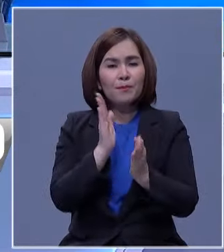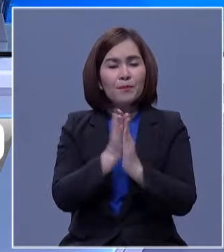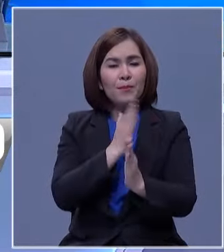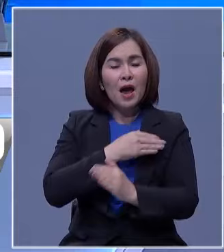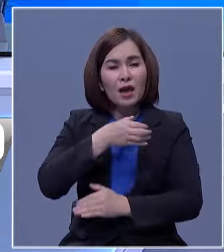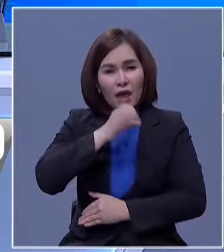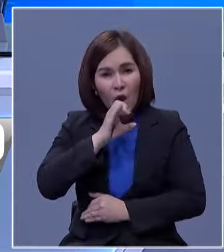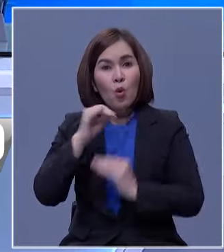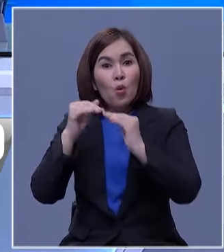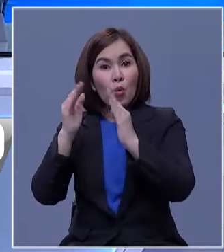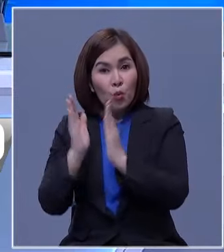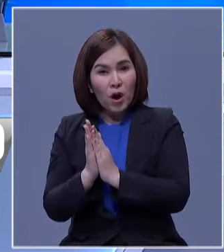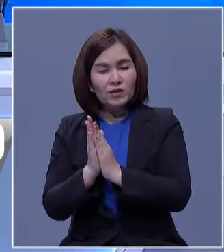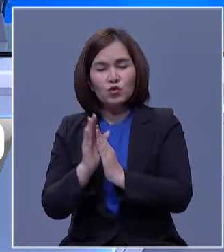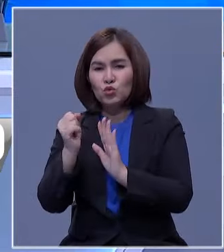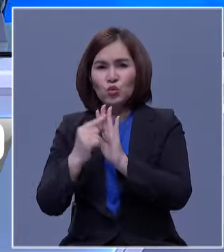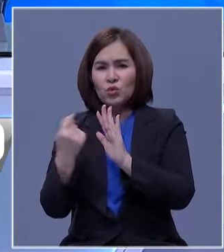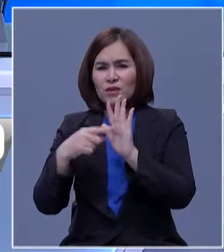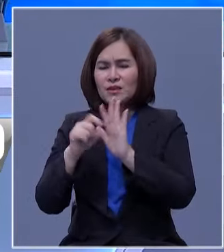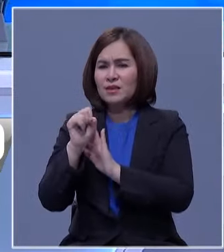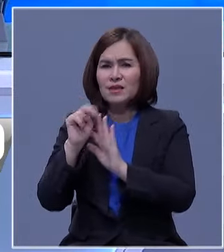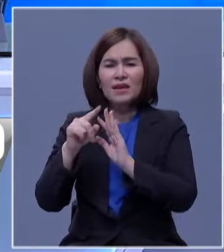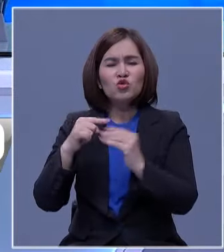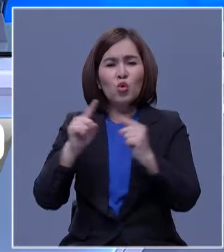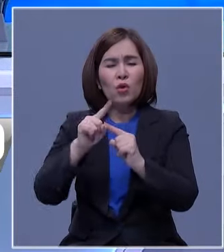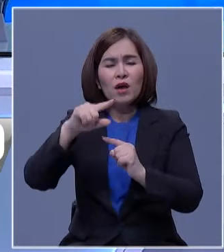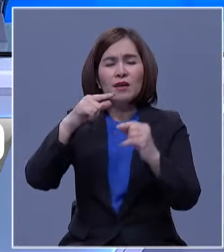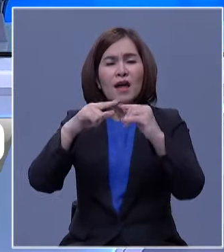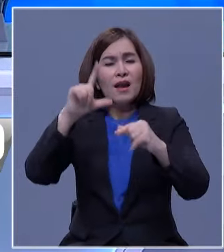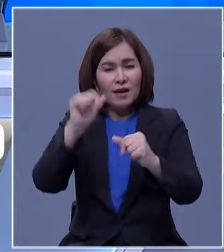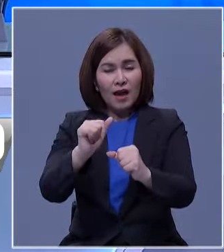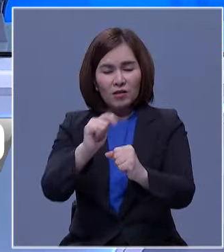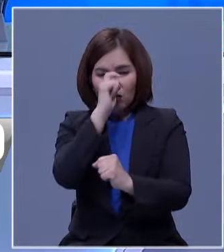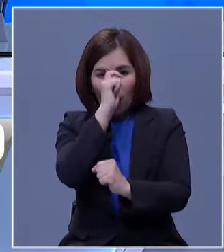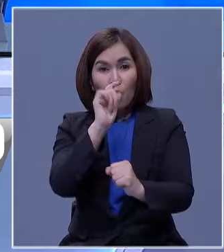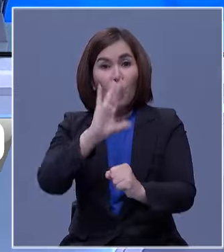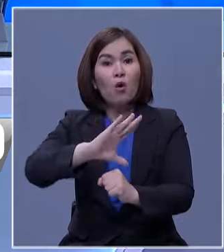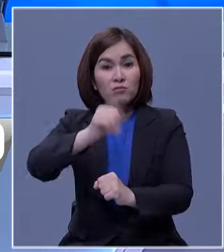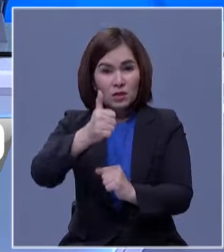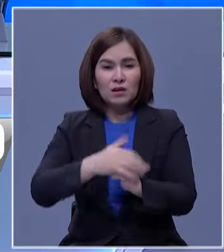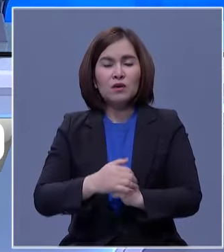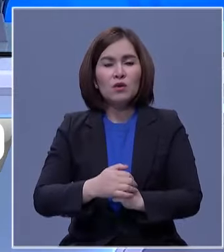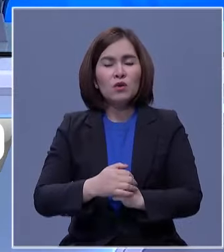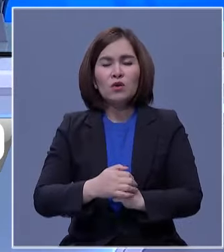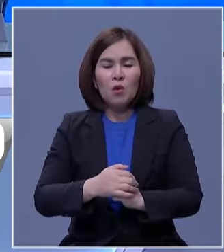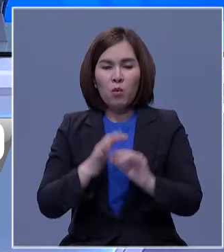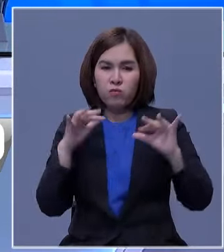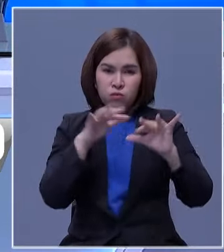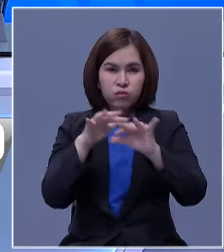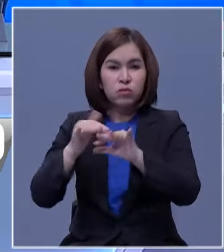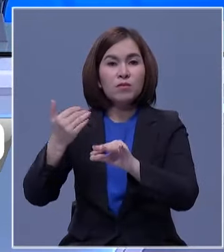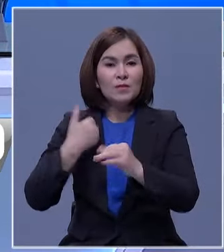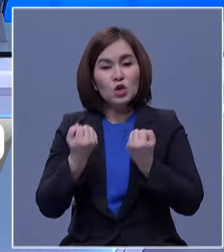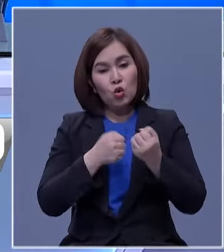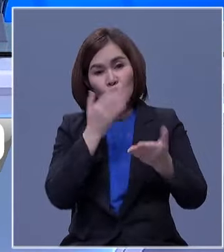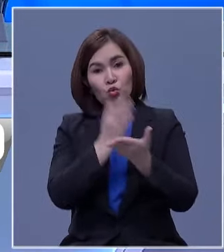เพราะว่าวันนี้คนเริ่มไปทำบุญกันแล้วนะคะก็ไปสักการะศาลหลักเมืองไหว้พระแก้วมรกตแล้วก็ไปกันที่วัดสุทัศน์แน่นนิดนึงแต่สามารถ